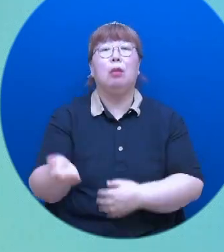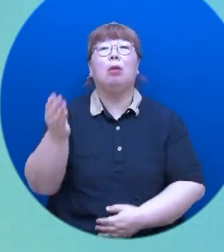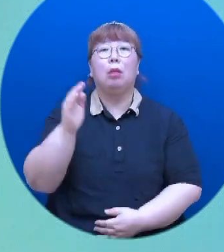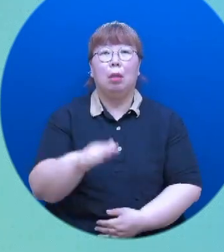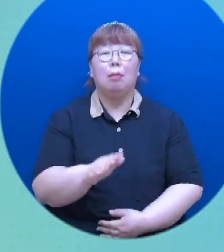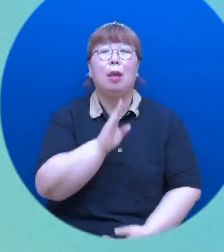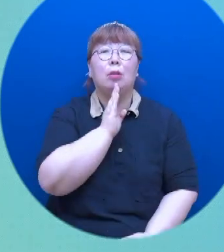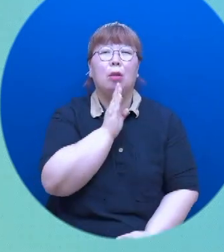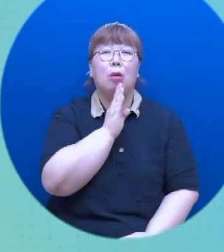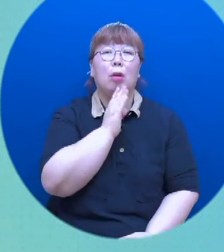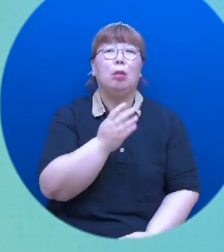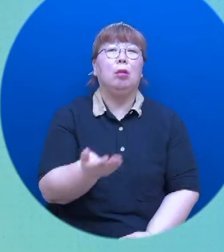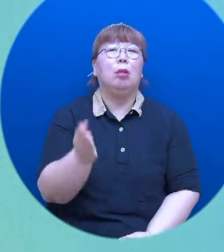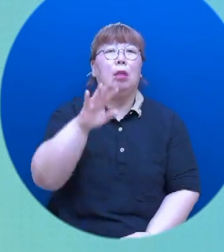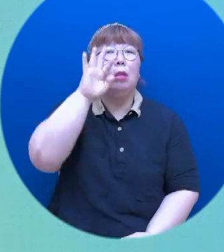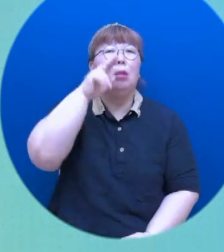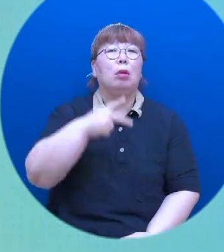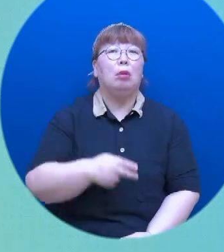맞아요. 그러나 틀려요.